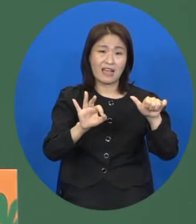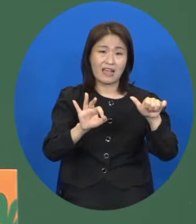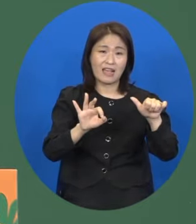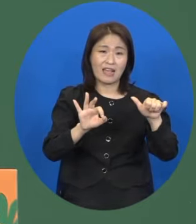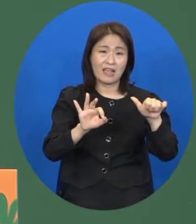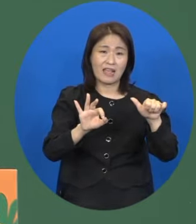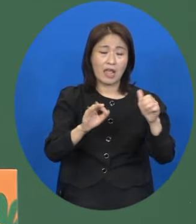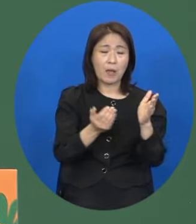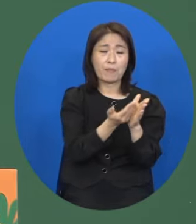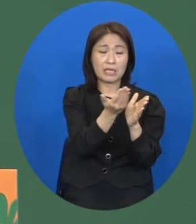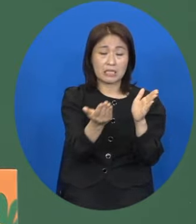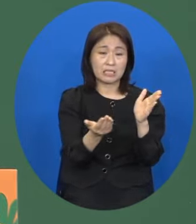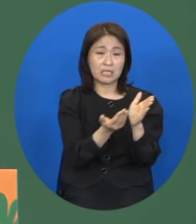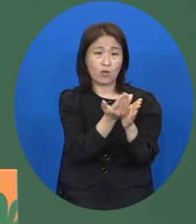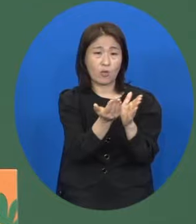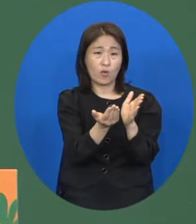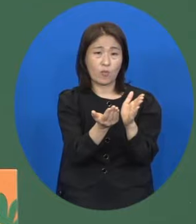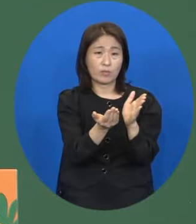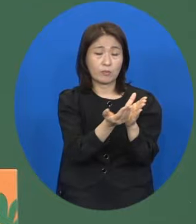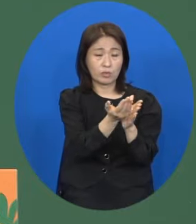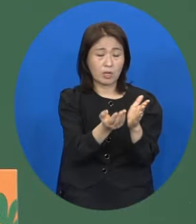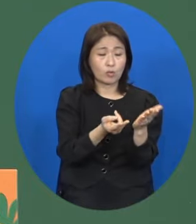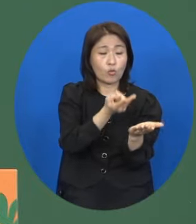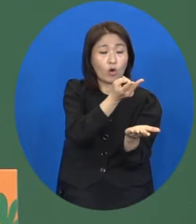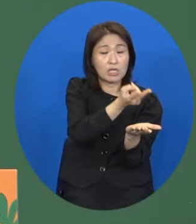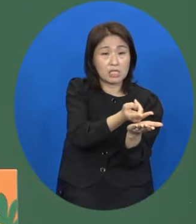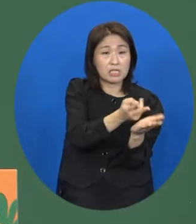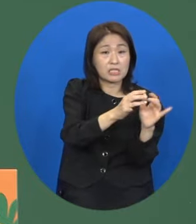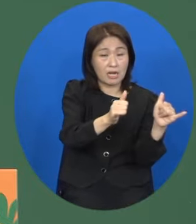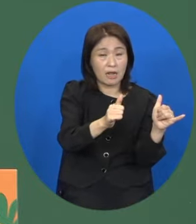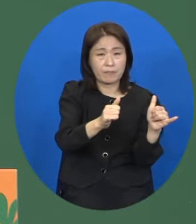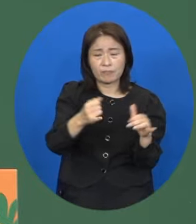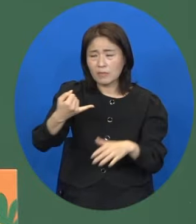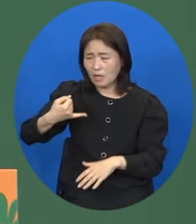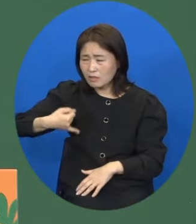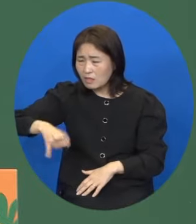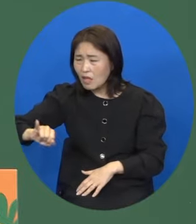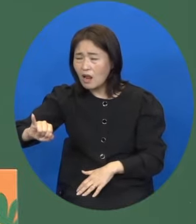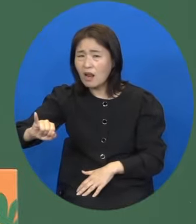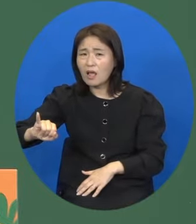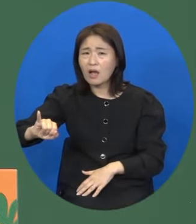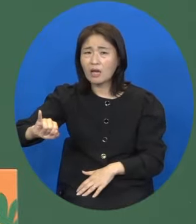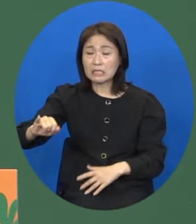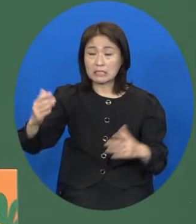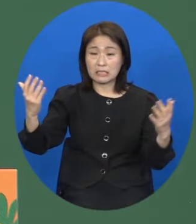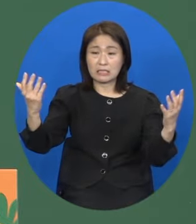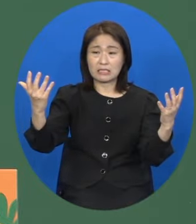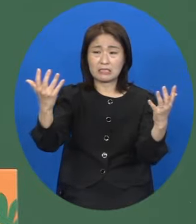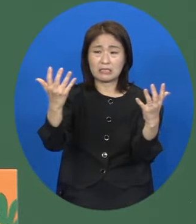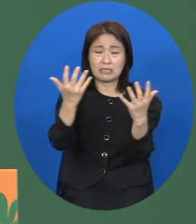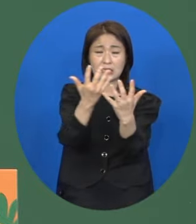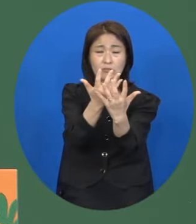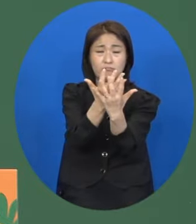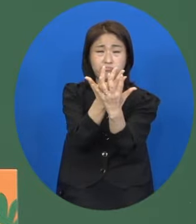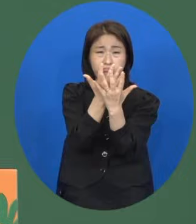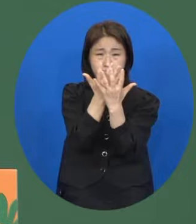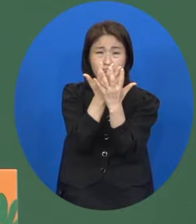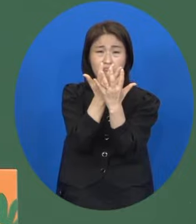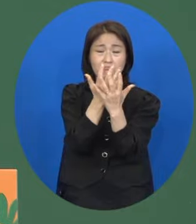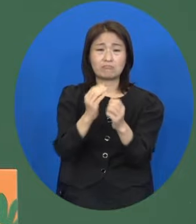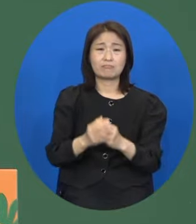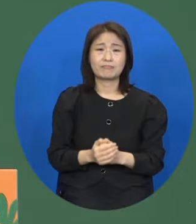연못에 누워있는 사람과 우리 아이가 오버랩 되었습니다.